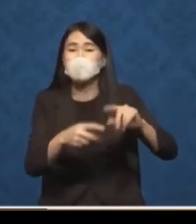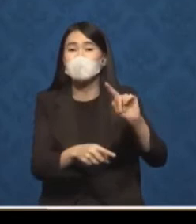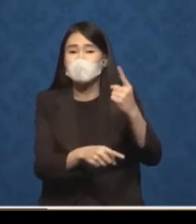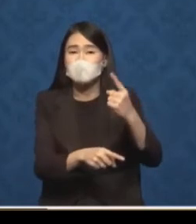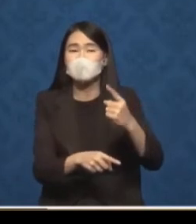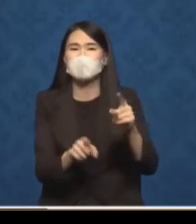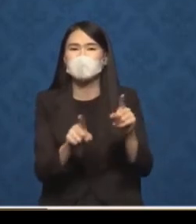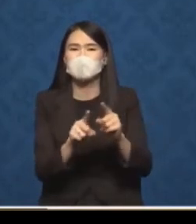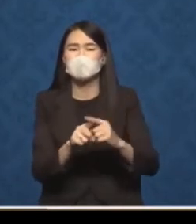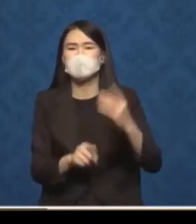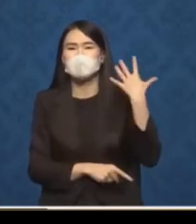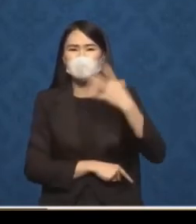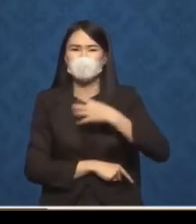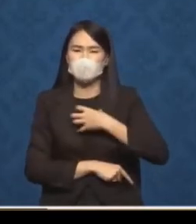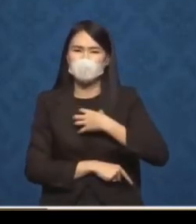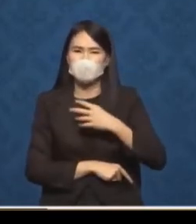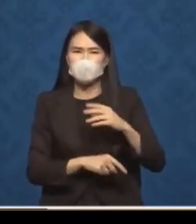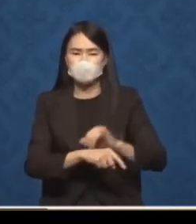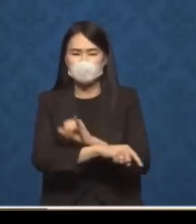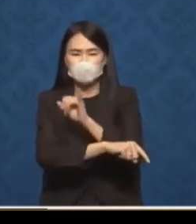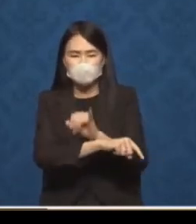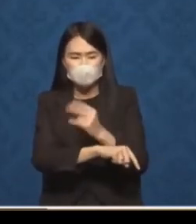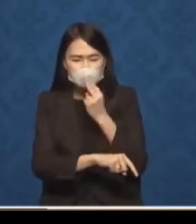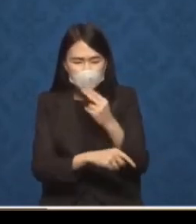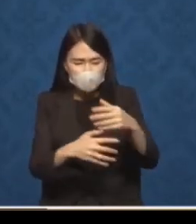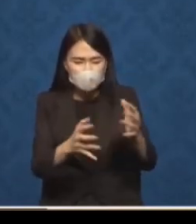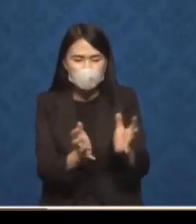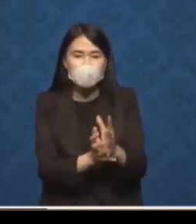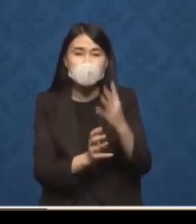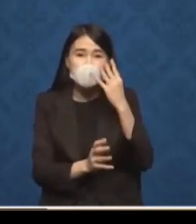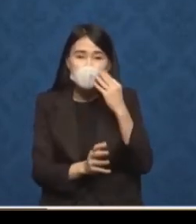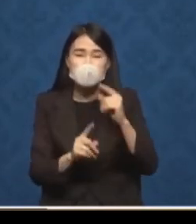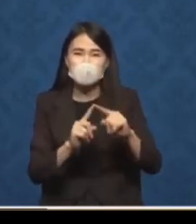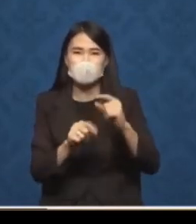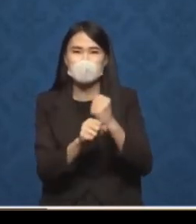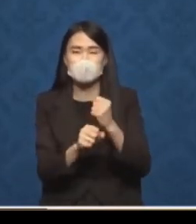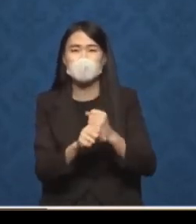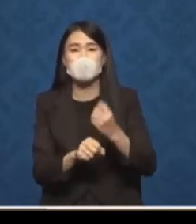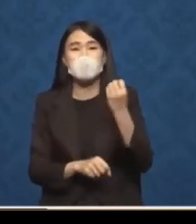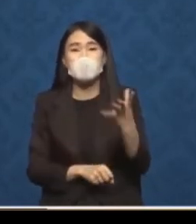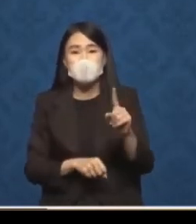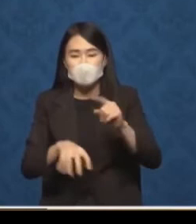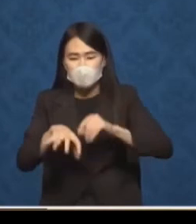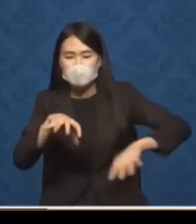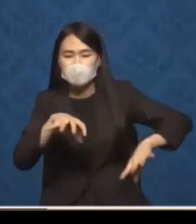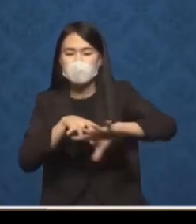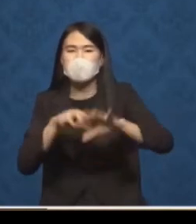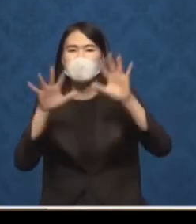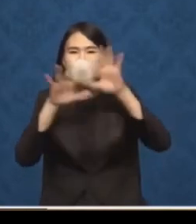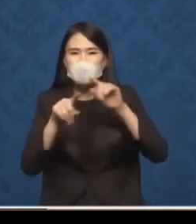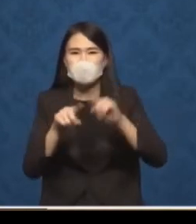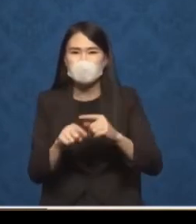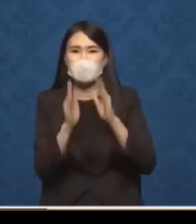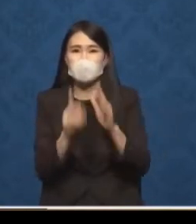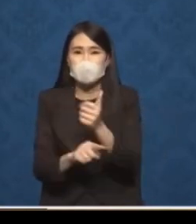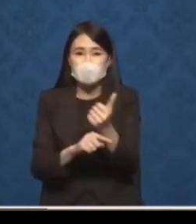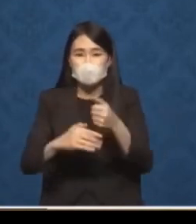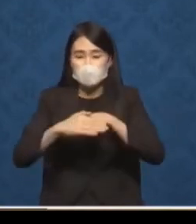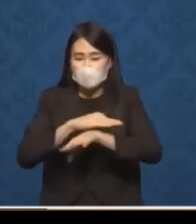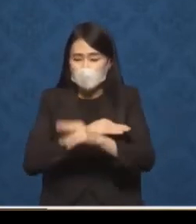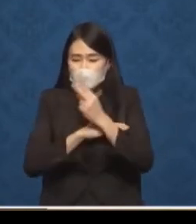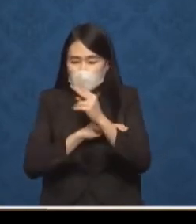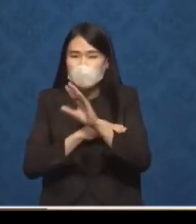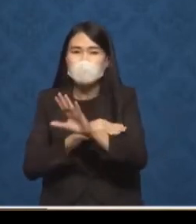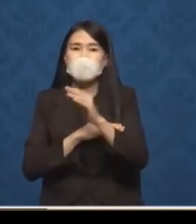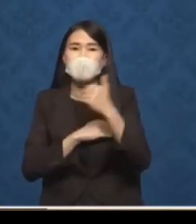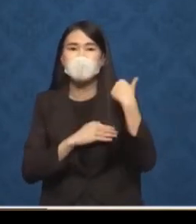ที่ไม่ต้องการใช้พื้นที่มากท่านประธานครับพื้นที่เกาะส่วนใหญ่จะเป็นพื้นที่อุทยานพื้นที่ป่าไม้ถ